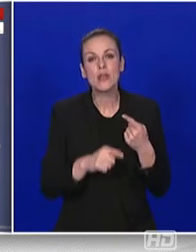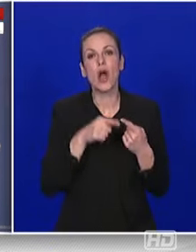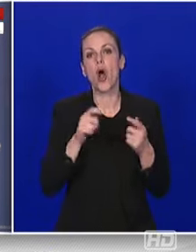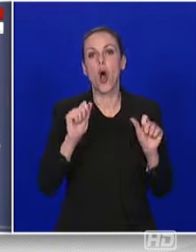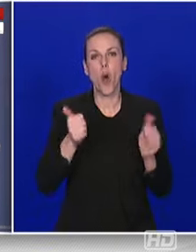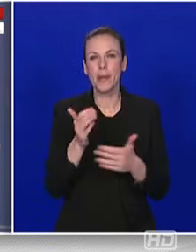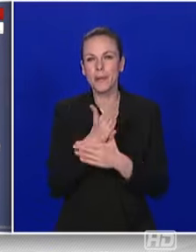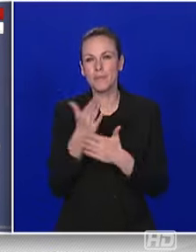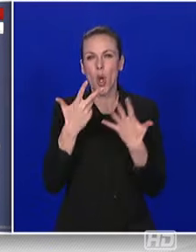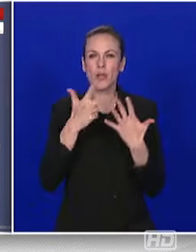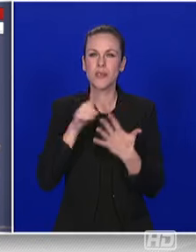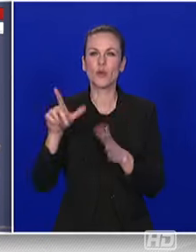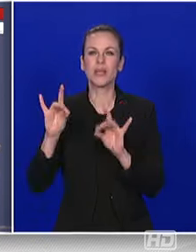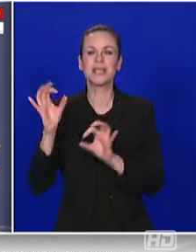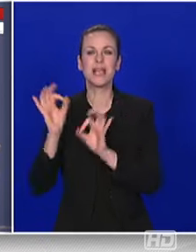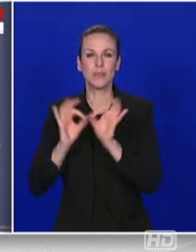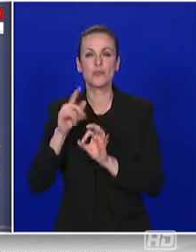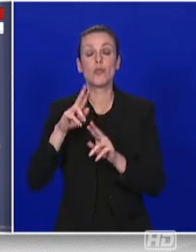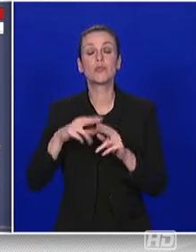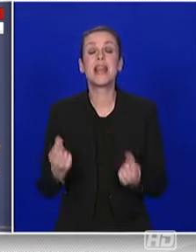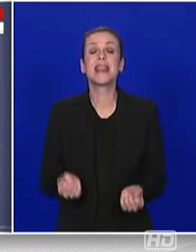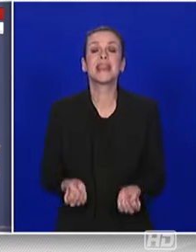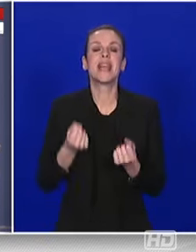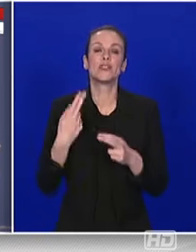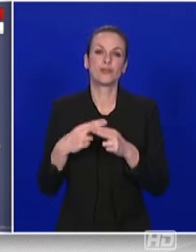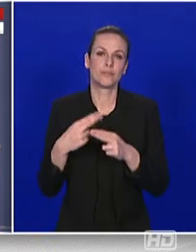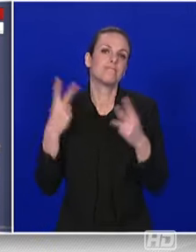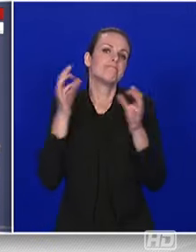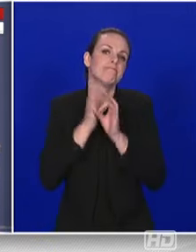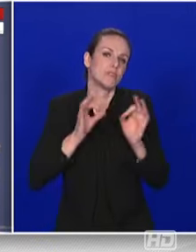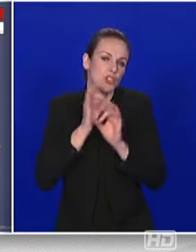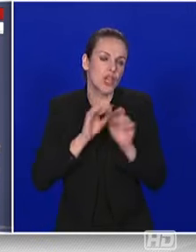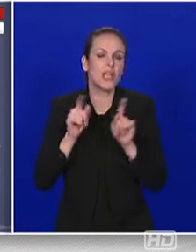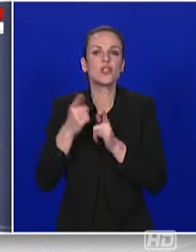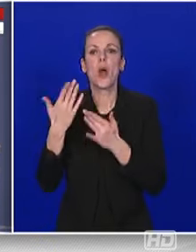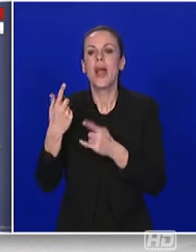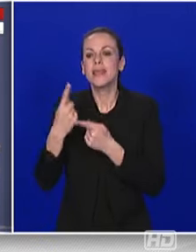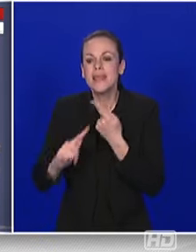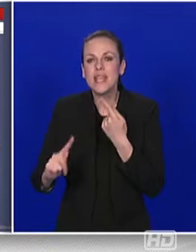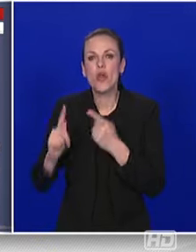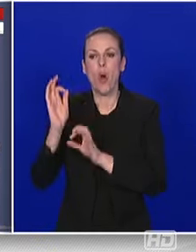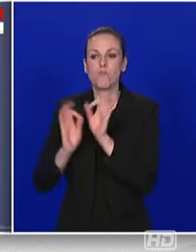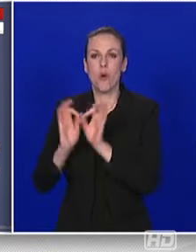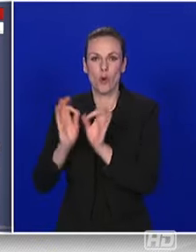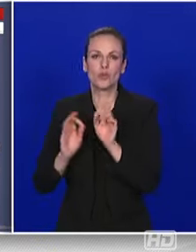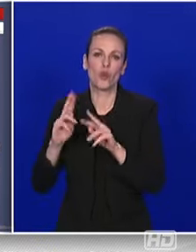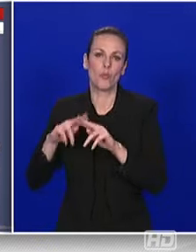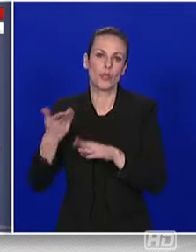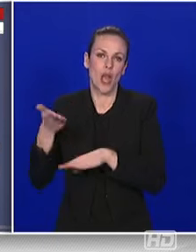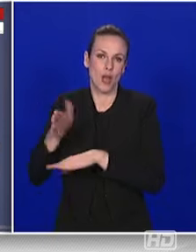između 8 i 10%, koji će biti teško bolesti i, nažalost, određeni postotak otak ljudi koji će umreti. Kao što sam rekao, u